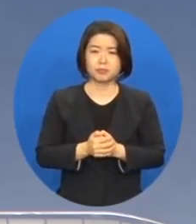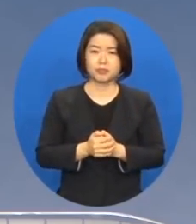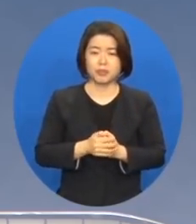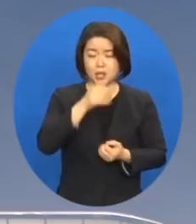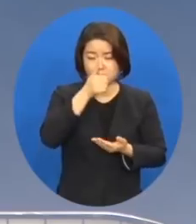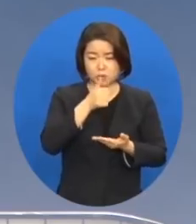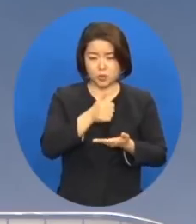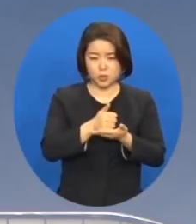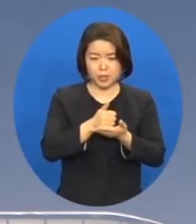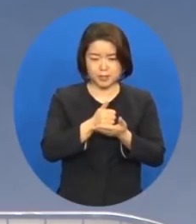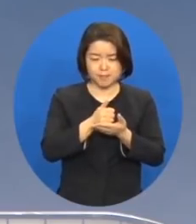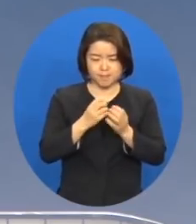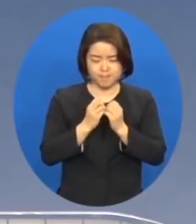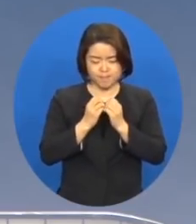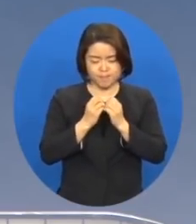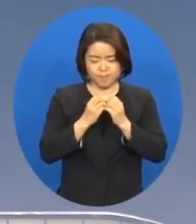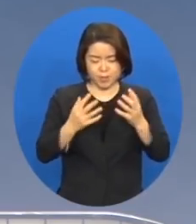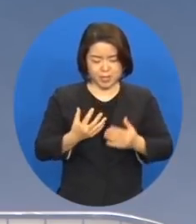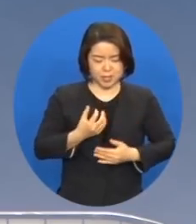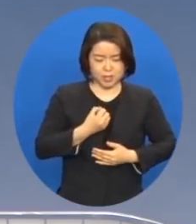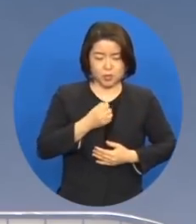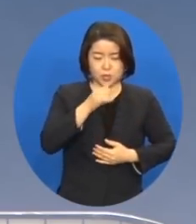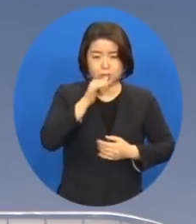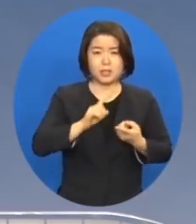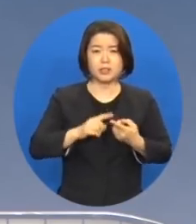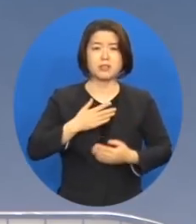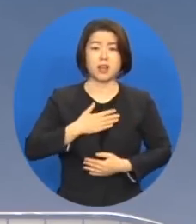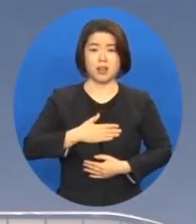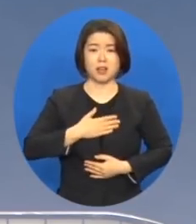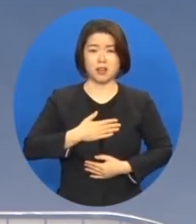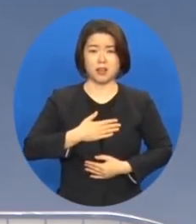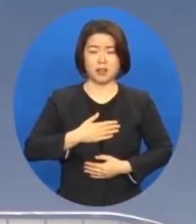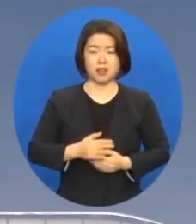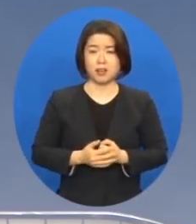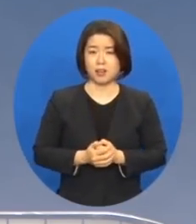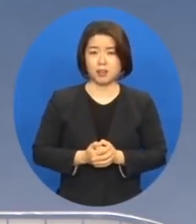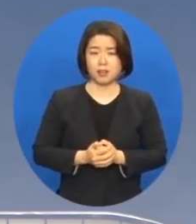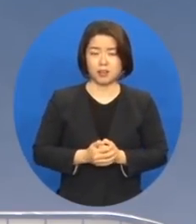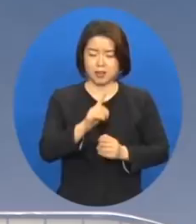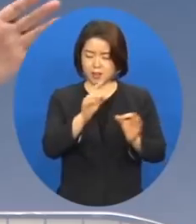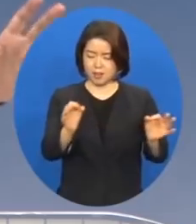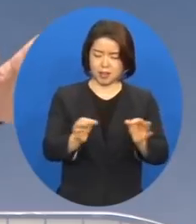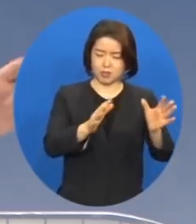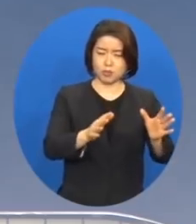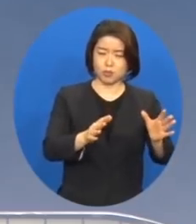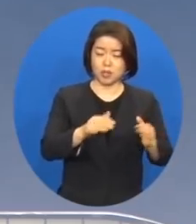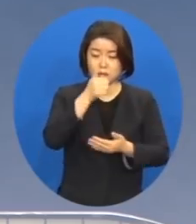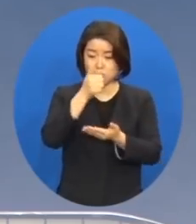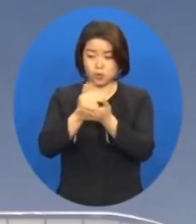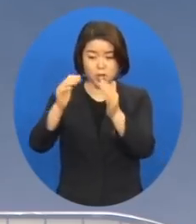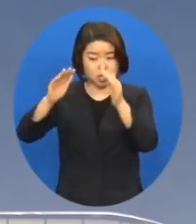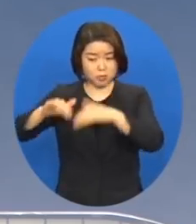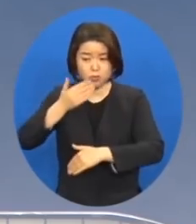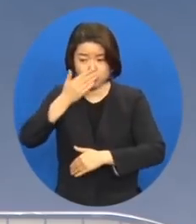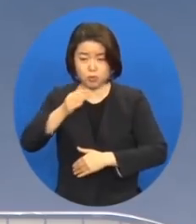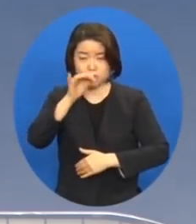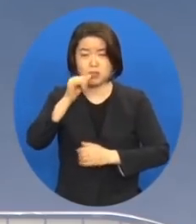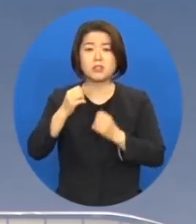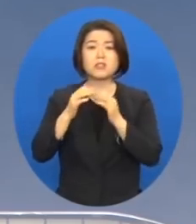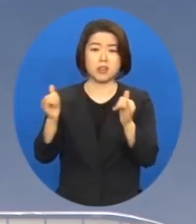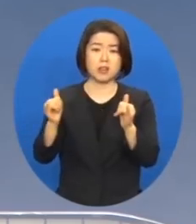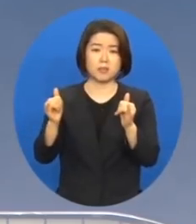죄의 시한폭탄이 있다는 사실을 압니다. 한순간에 저는 죄에 무너질 수 있는 존재예요.